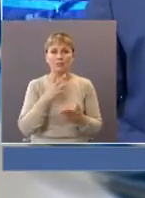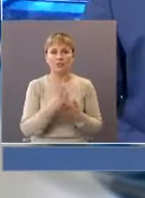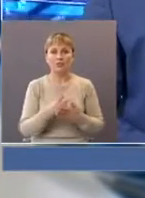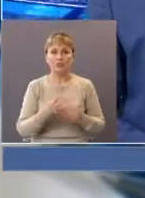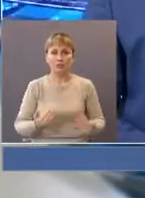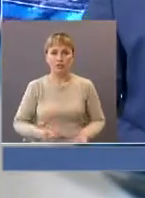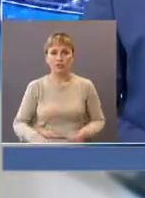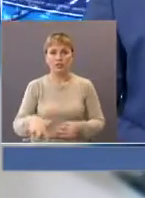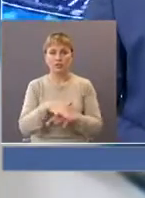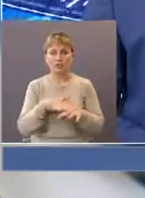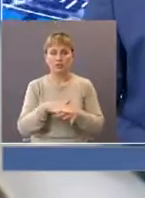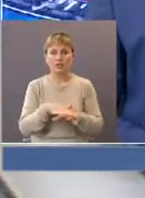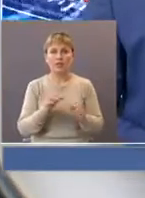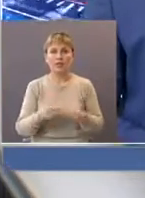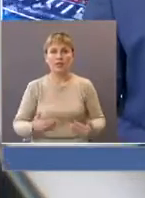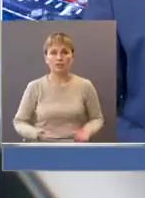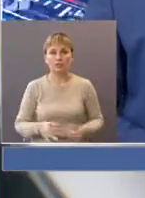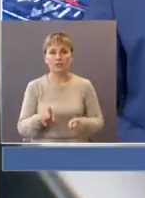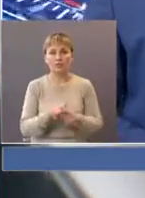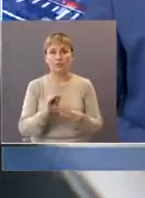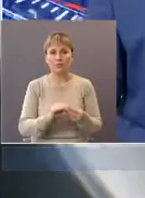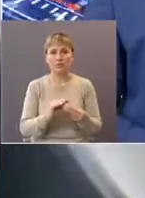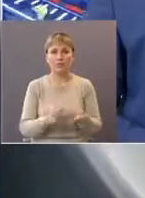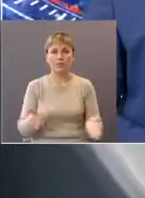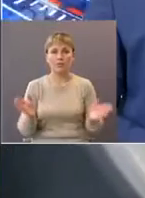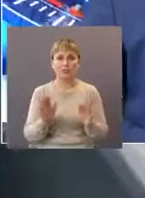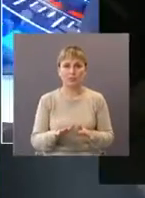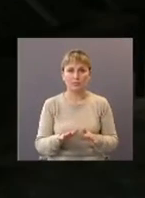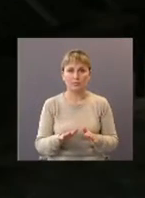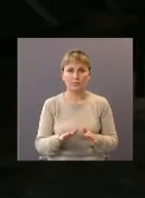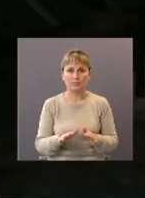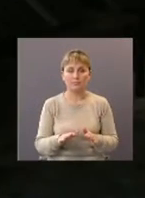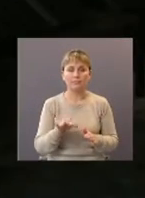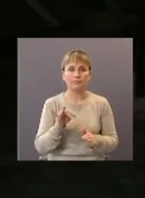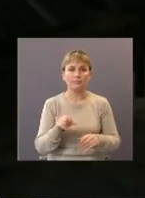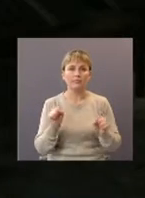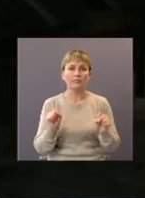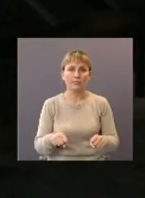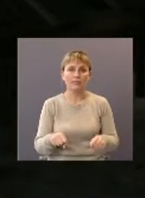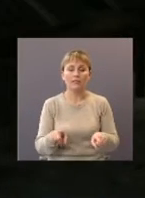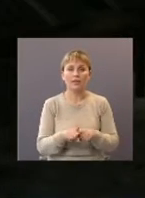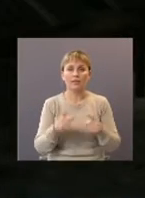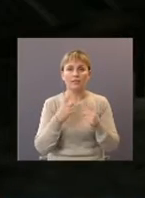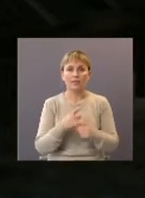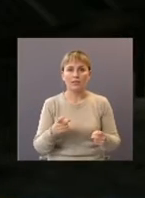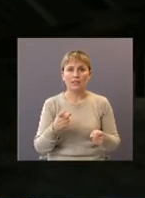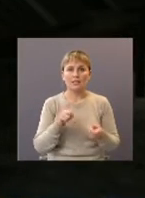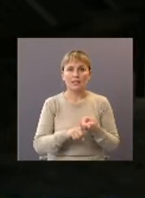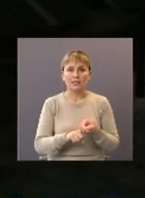жизни, так оно в таком состоянии и находится. Так что, возможно, такая информация